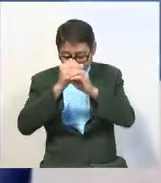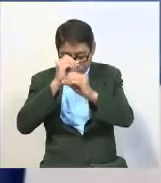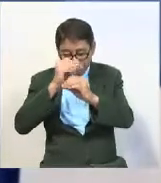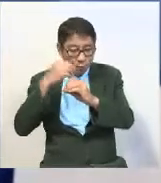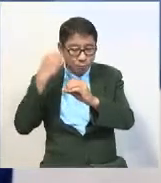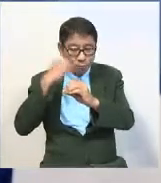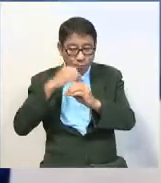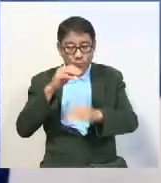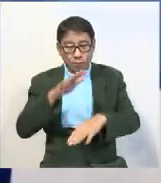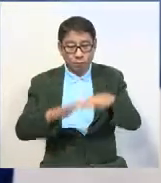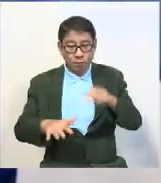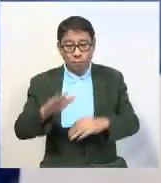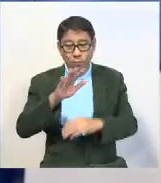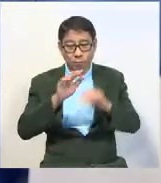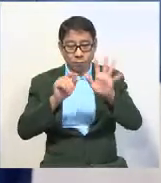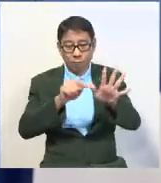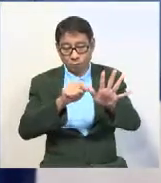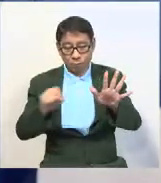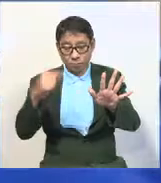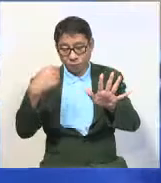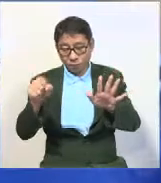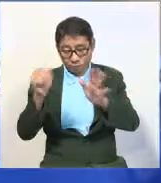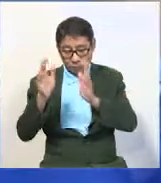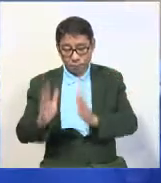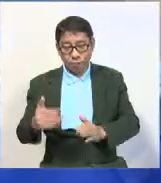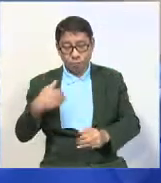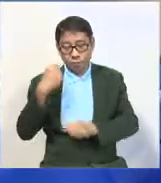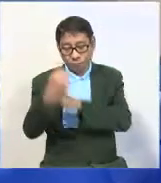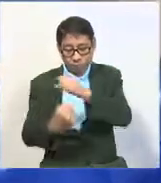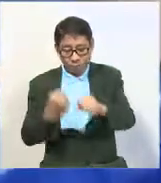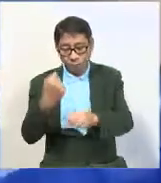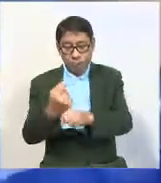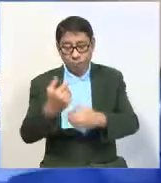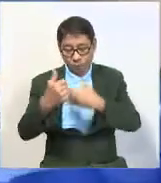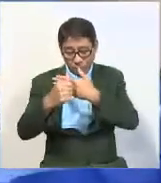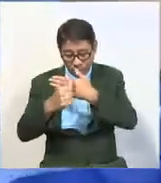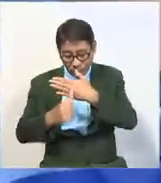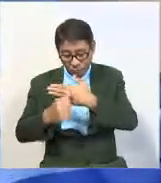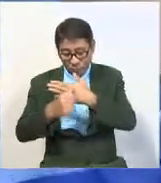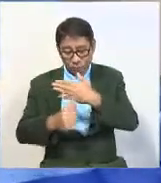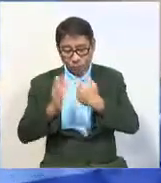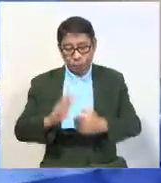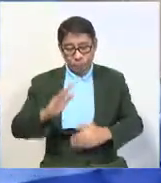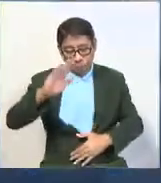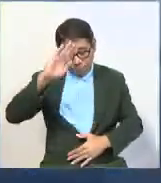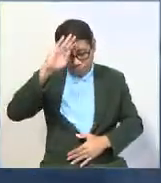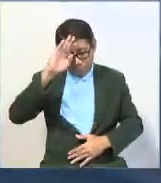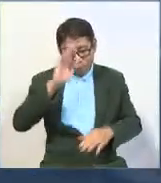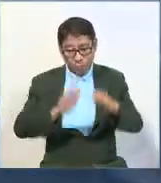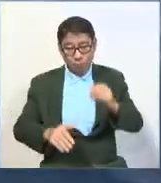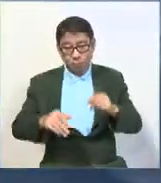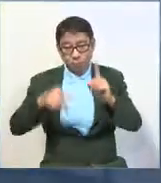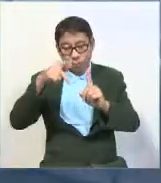กวันอยู่แล้ววันละประมาณ 5-10 รายใน1ปีเนี่ยจะผ่าตัดคนไข้นิ้วในถุงน้ำดีประม